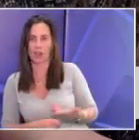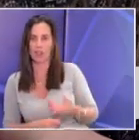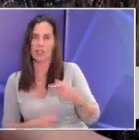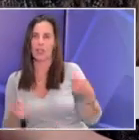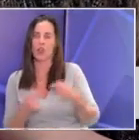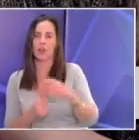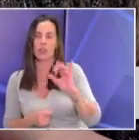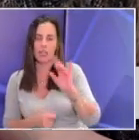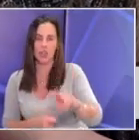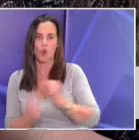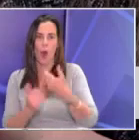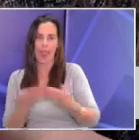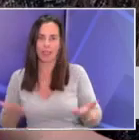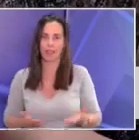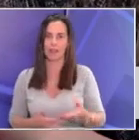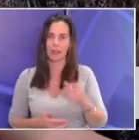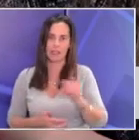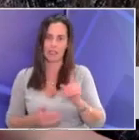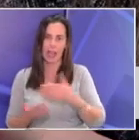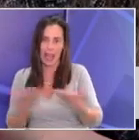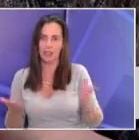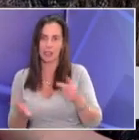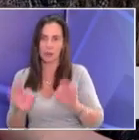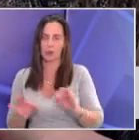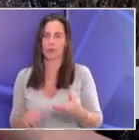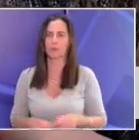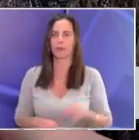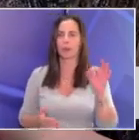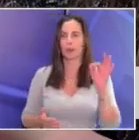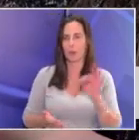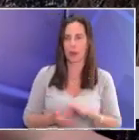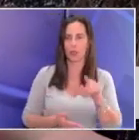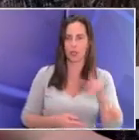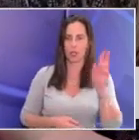זה עניין של האם זה קיים או לא. אוקיי, אבל ברגע שזה קיים,